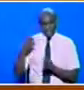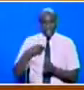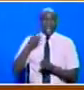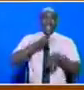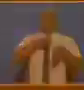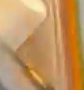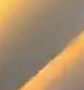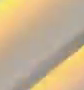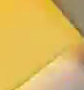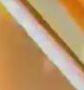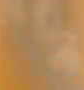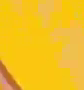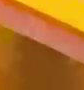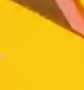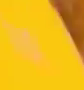Embu.